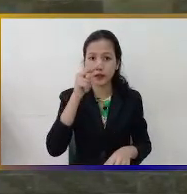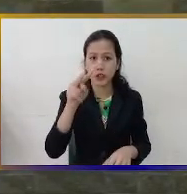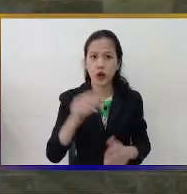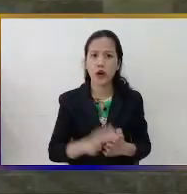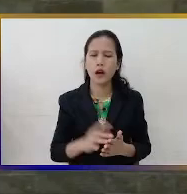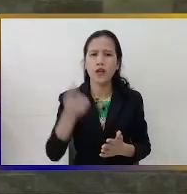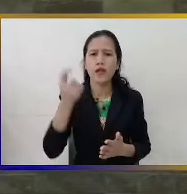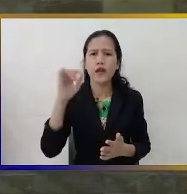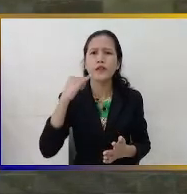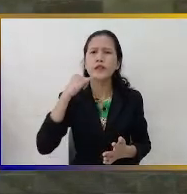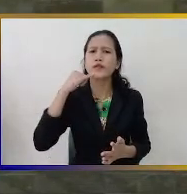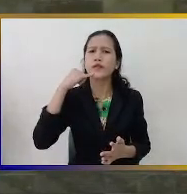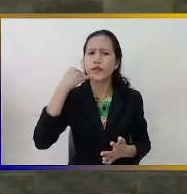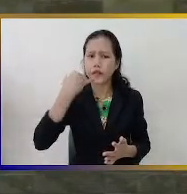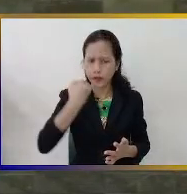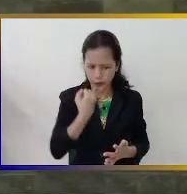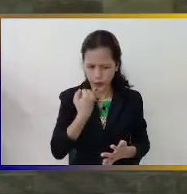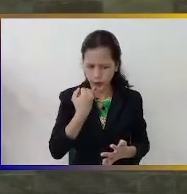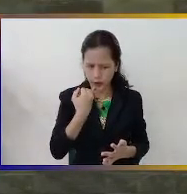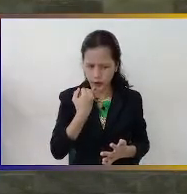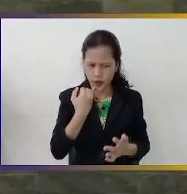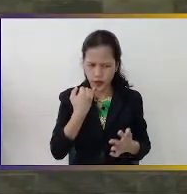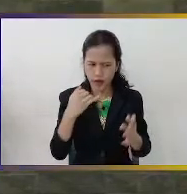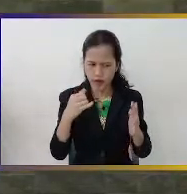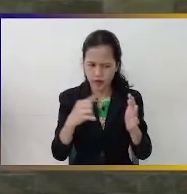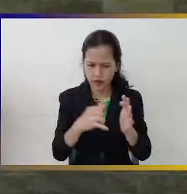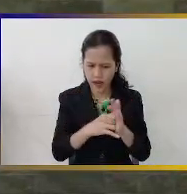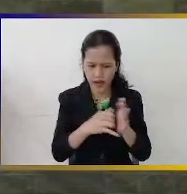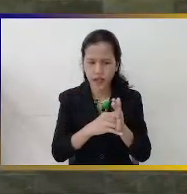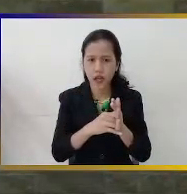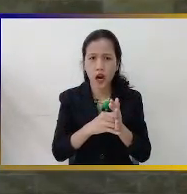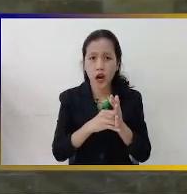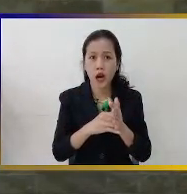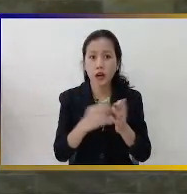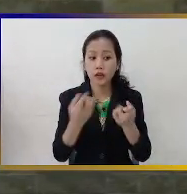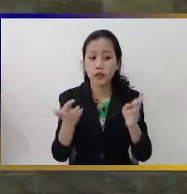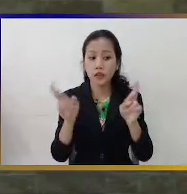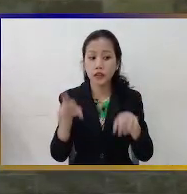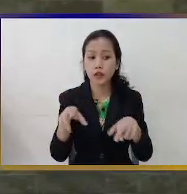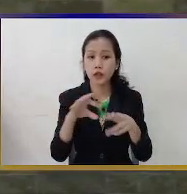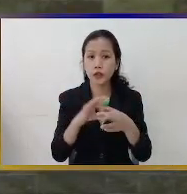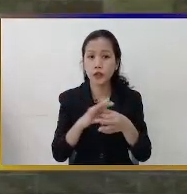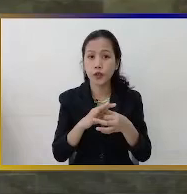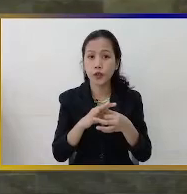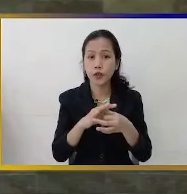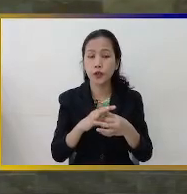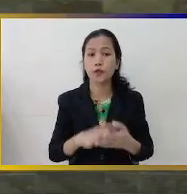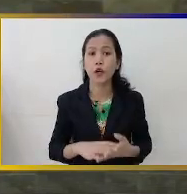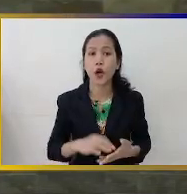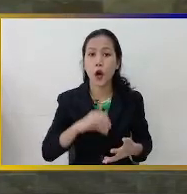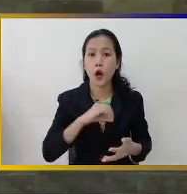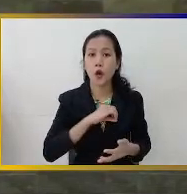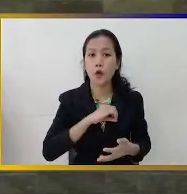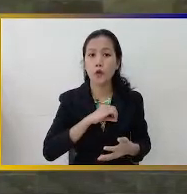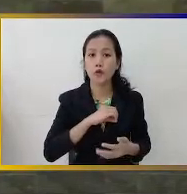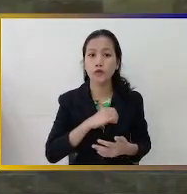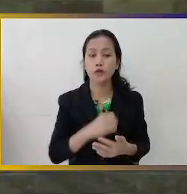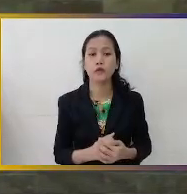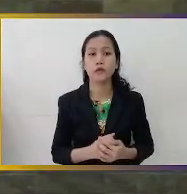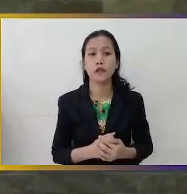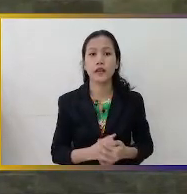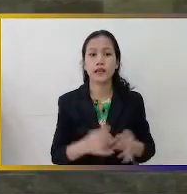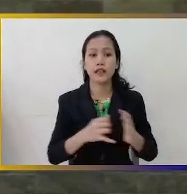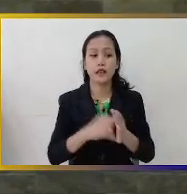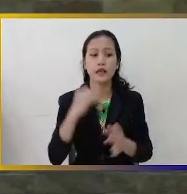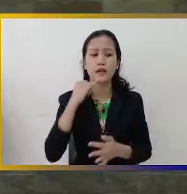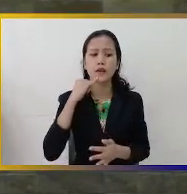po sila ay bunga po ng kanilang lust, okay? Yung jealousy na meron po sila ay doon